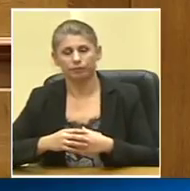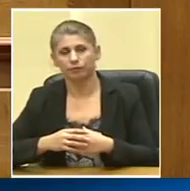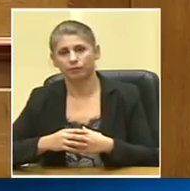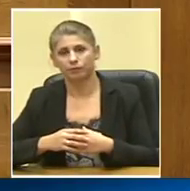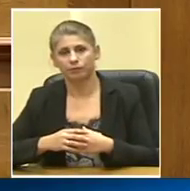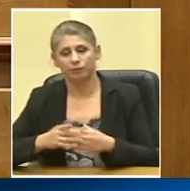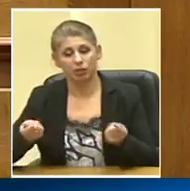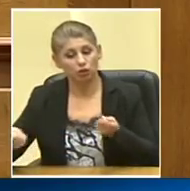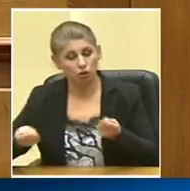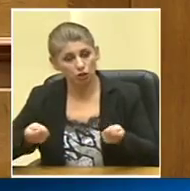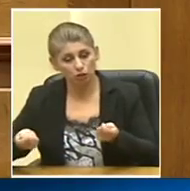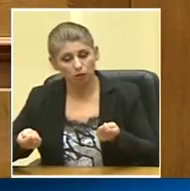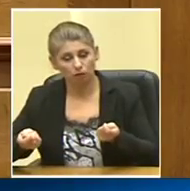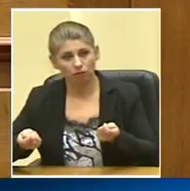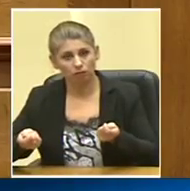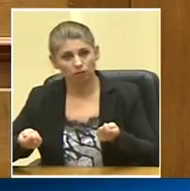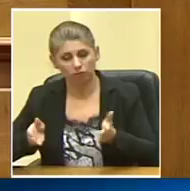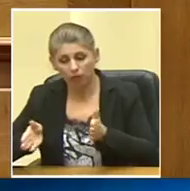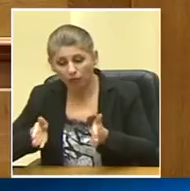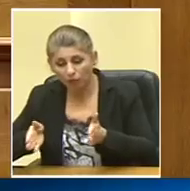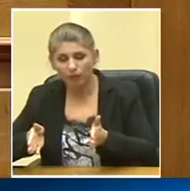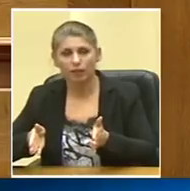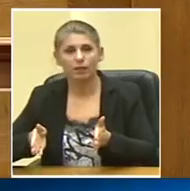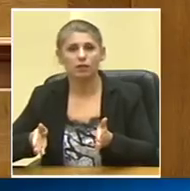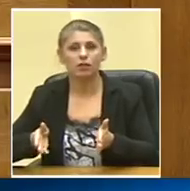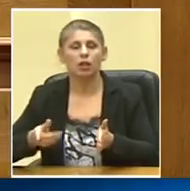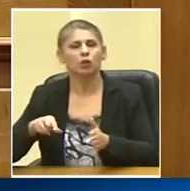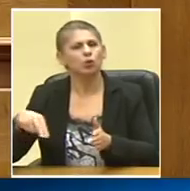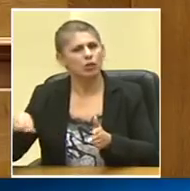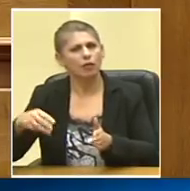υπό το συντονισμό και την καθοδήγηση του συνάδελφου Μιχάλη Σπουδαλάκη.